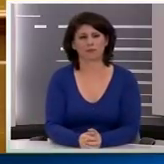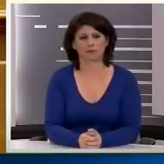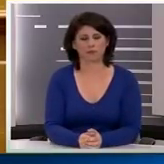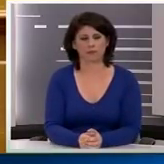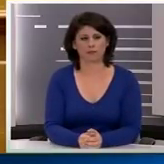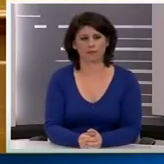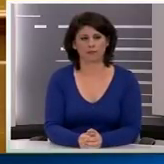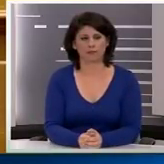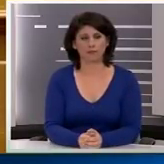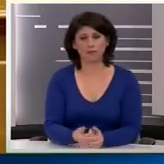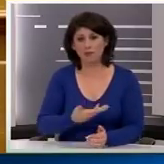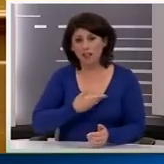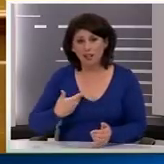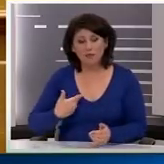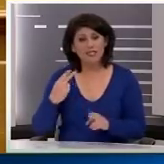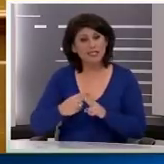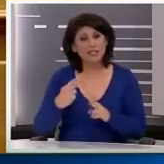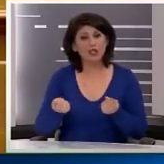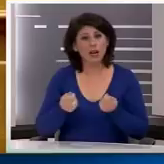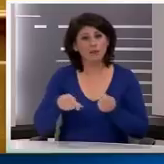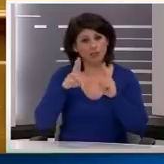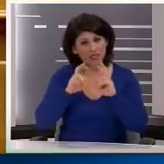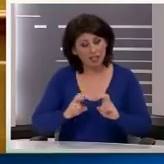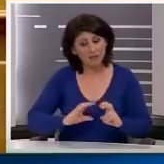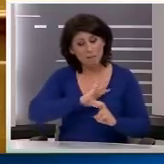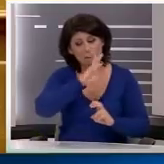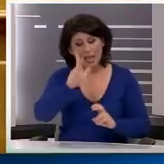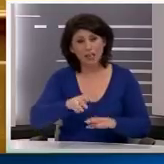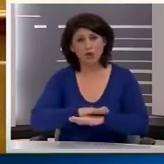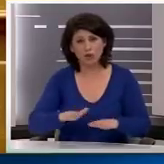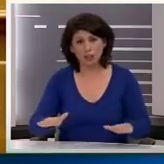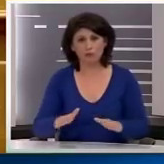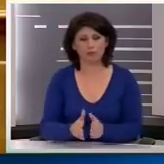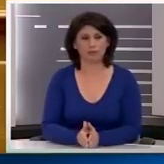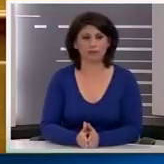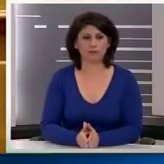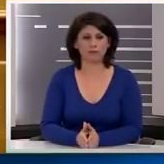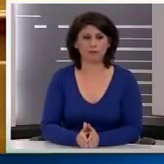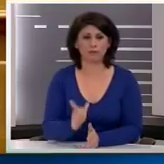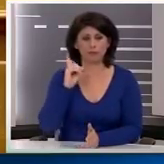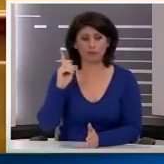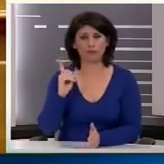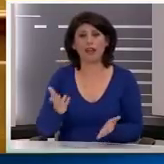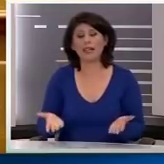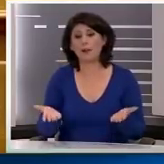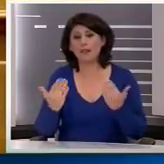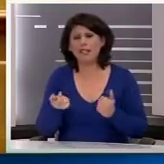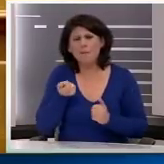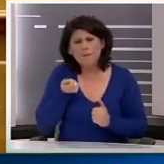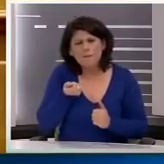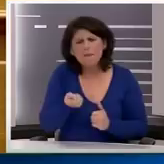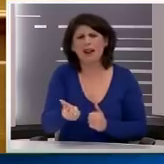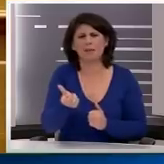Εμείς κυρίως κάναμε αυτή τη διερεύνηση και θα τη συνεχίσουμε να την κάνουμε μέχρι το τέλος. Πρώτον, για να μην υπάρξει η